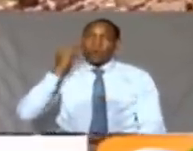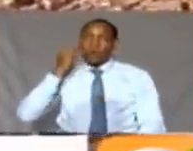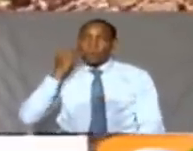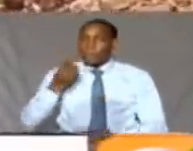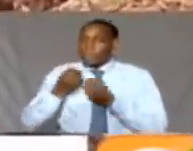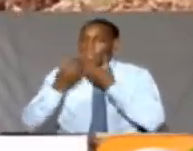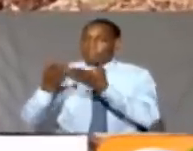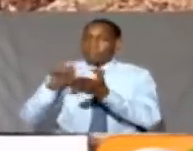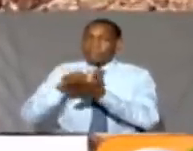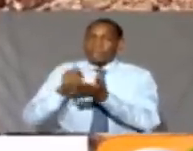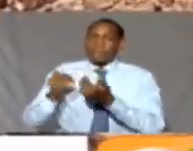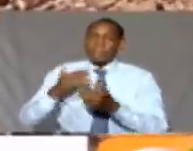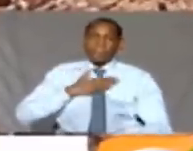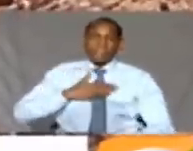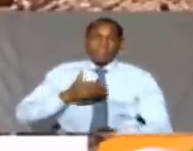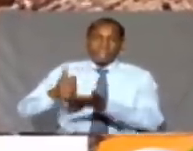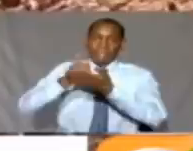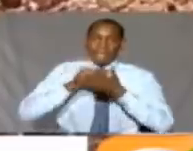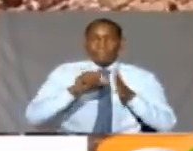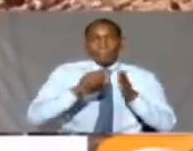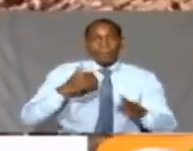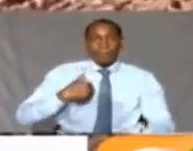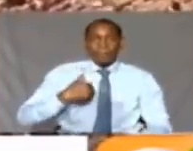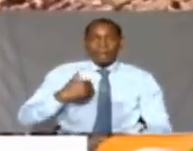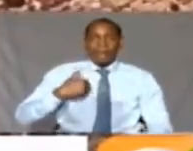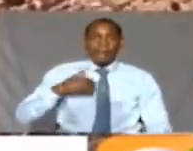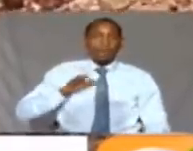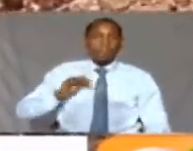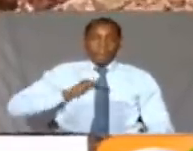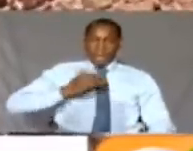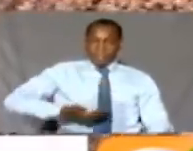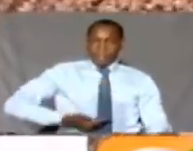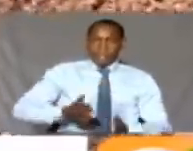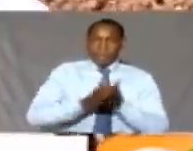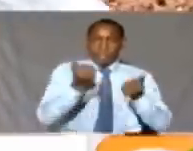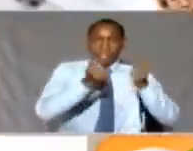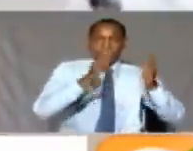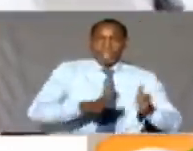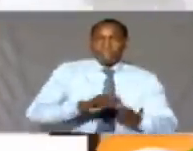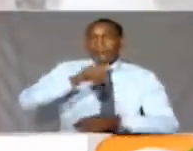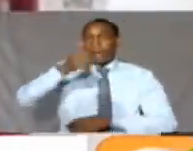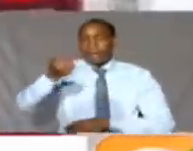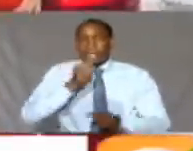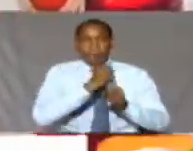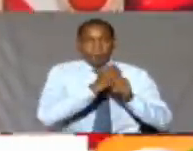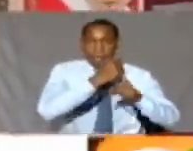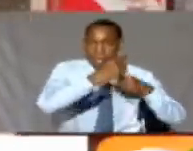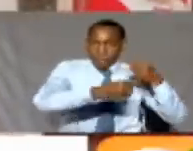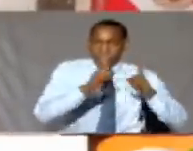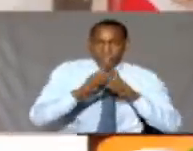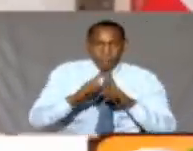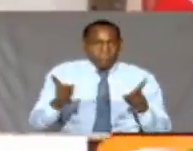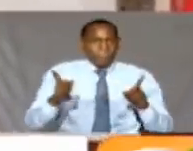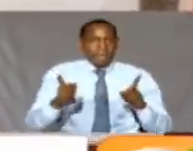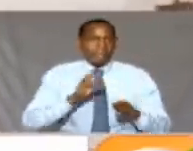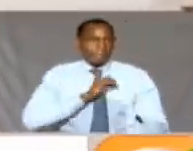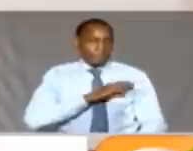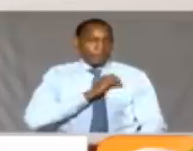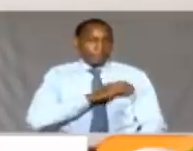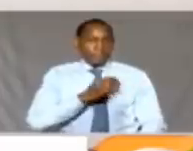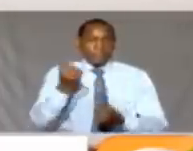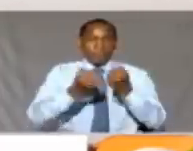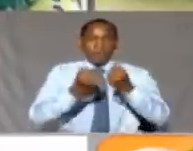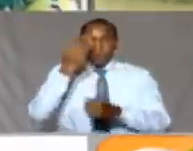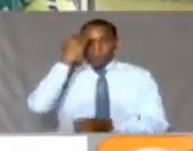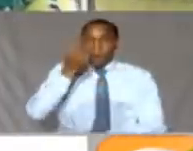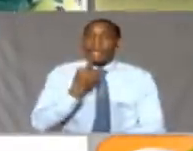Umi, tafadhali tusaidie, kuna shida, kuna mama mjamzito na ule driver mwenzako ako kazini, lakini ameogopa kutoka kwa sababu ya